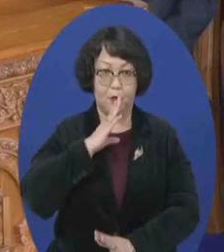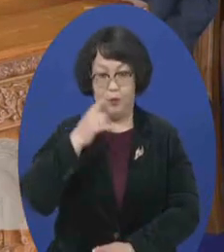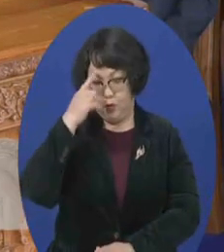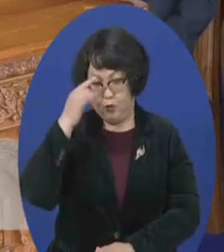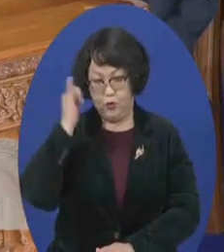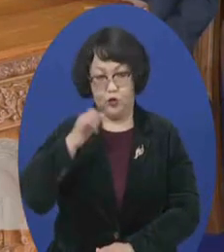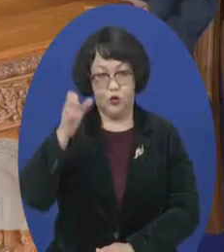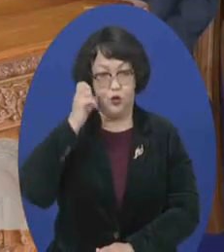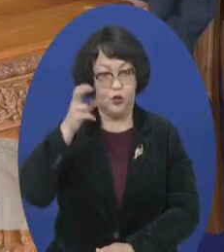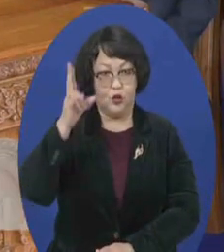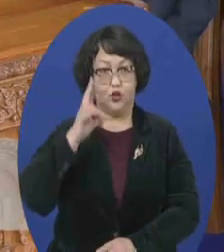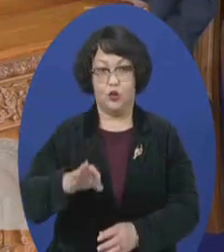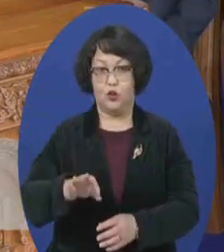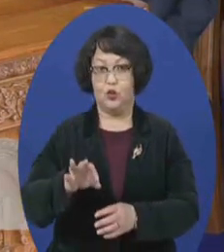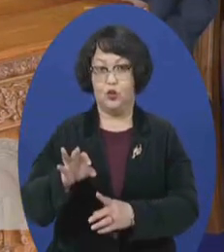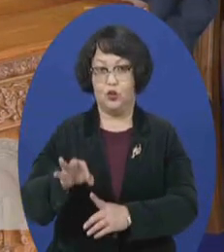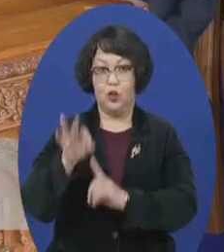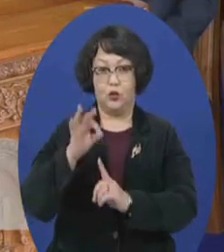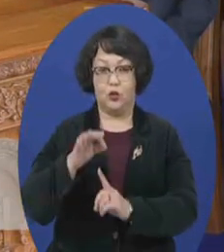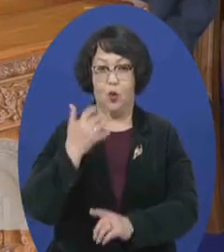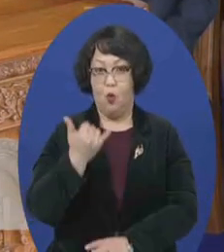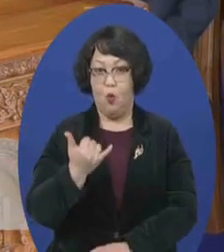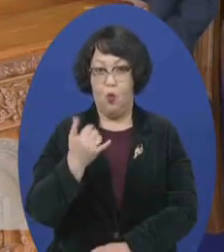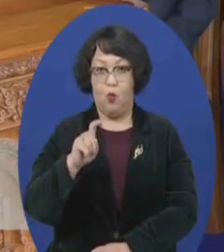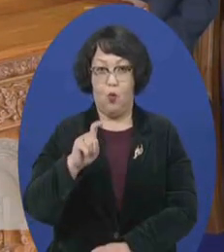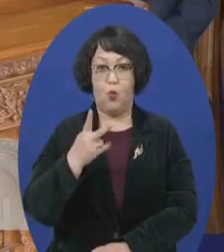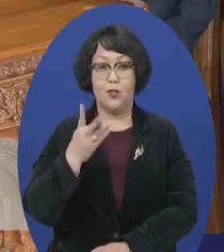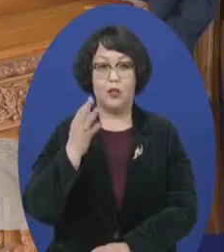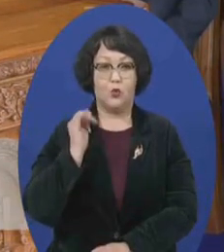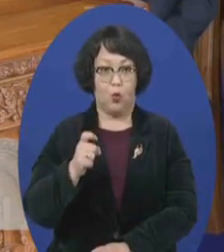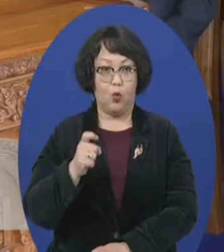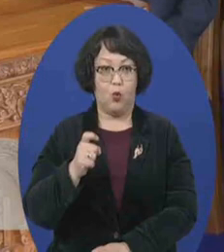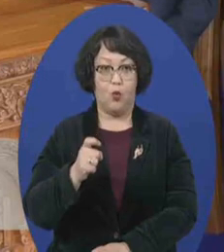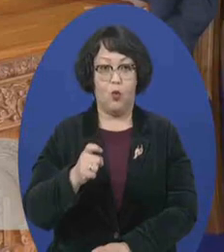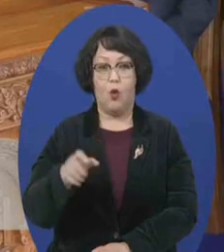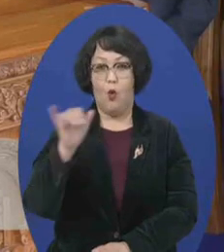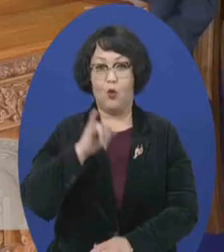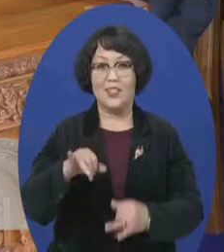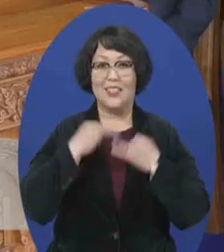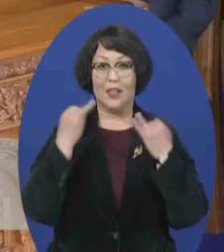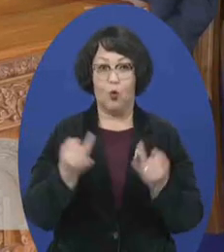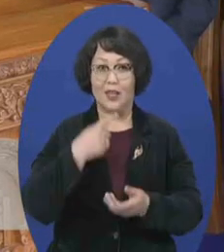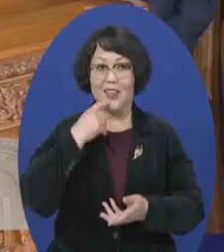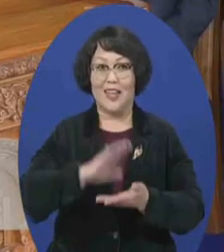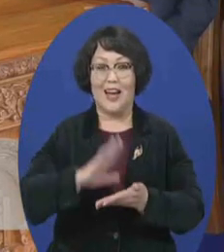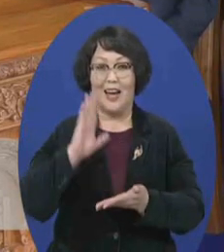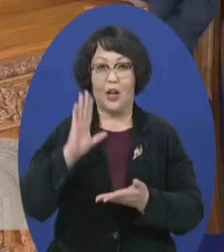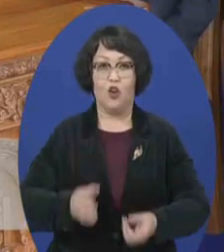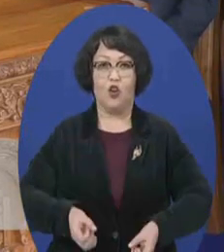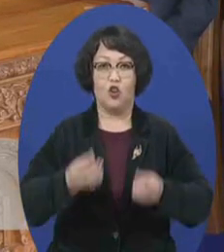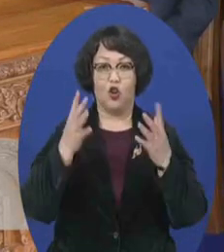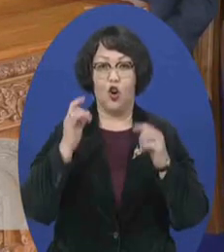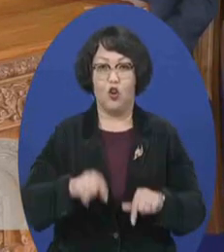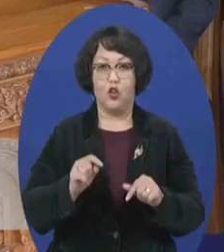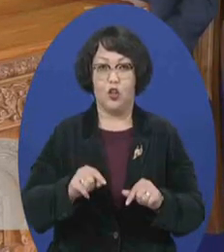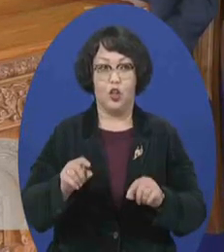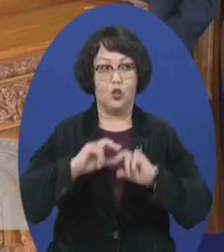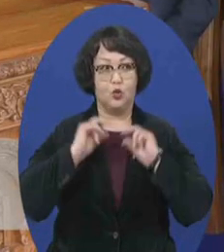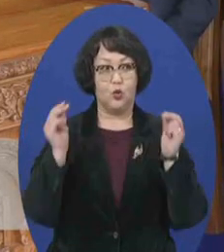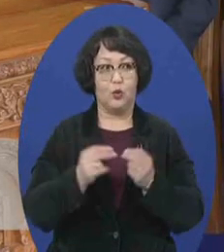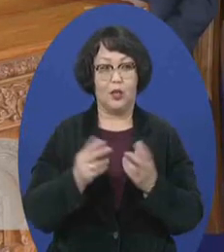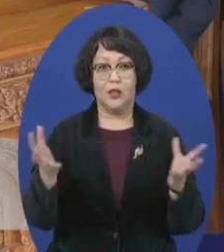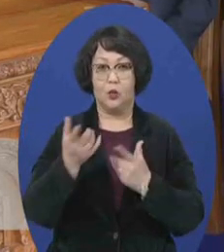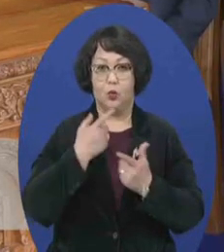Монгол улсын ерөнхийлөгчөөр сонгогдсон Ухнаагийн хөрөлс өх улсын их хурлд тангараа өргөх өнөөдрийн чуулганы